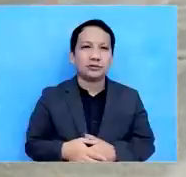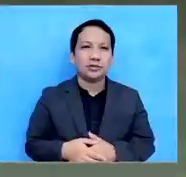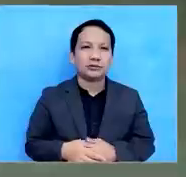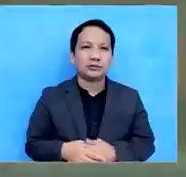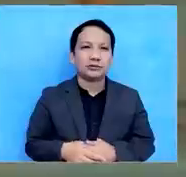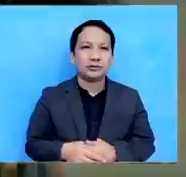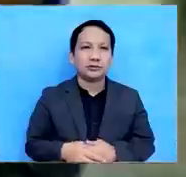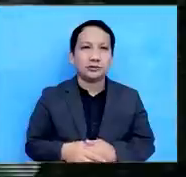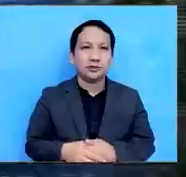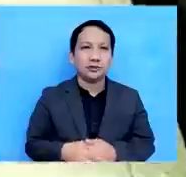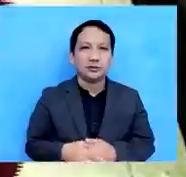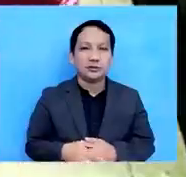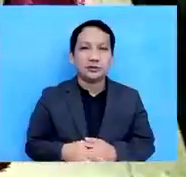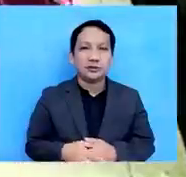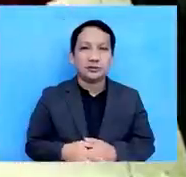Uulan sa umaga,